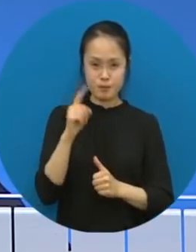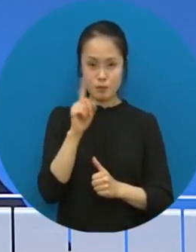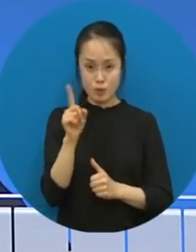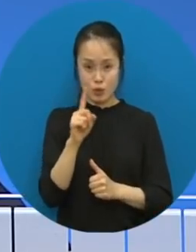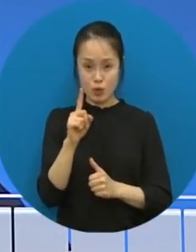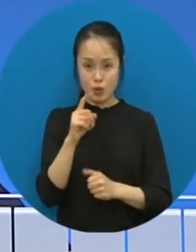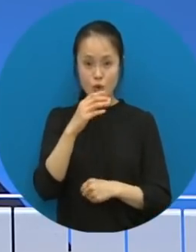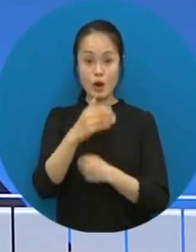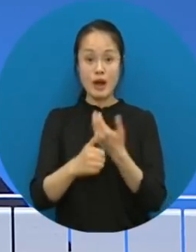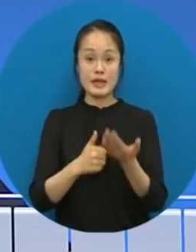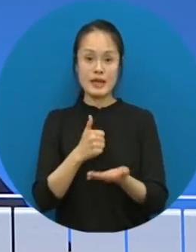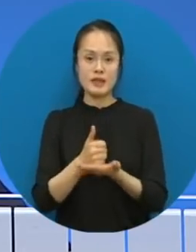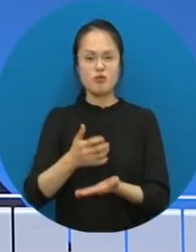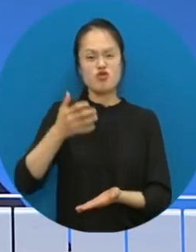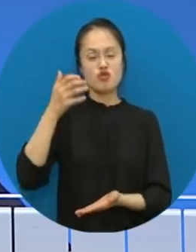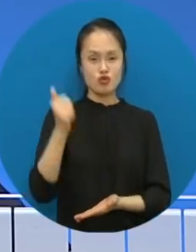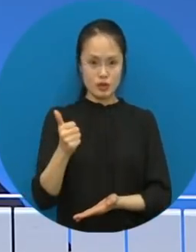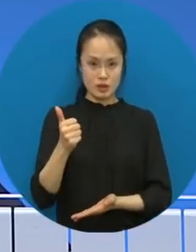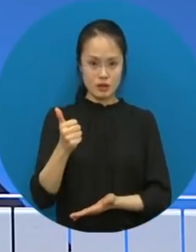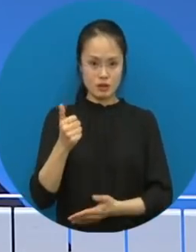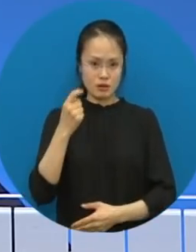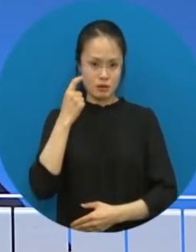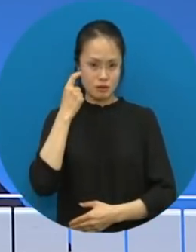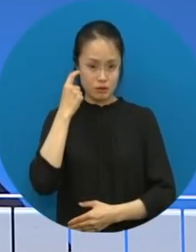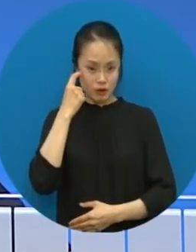부으심이 떠난다.